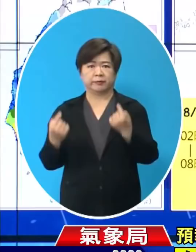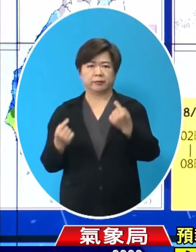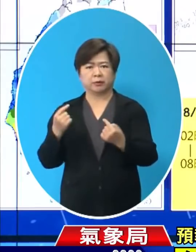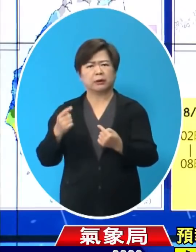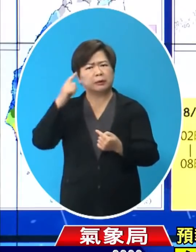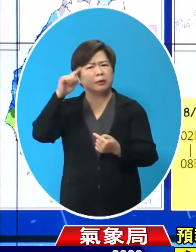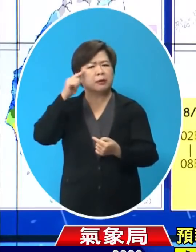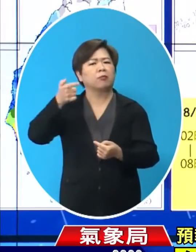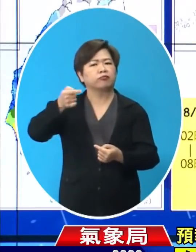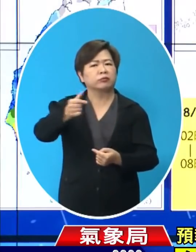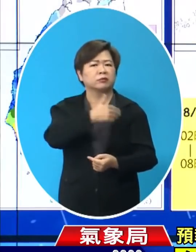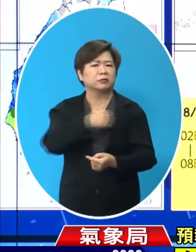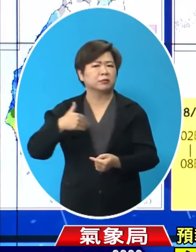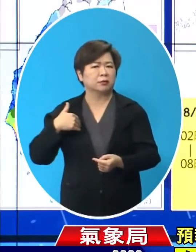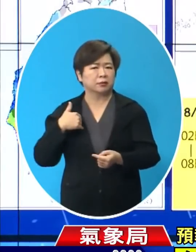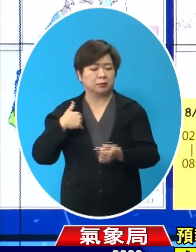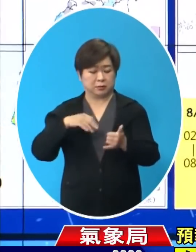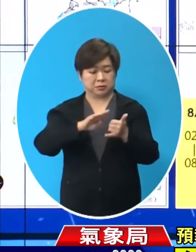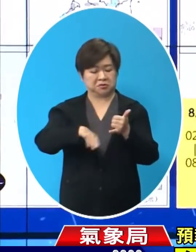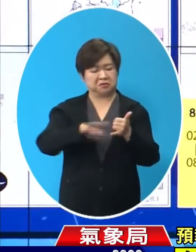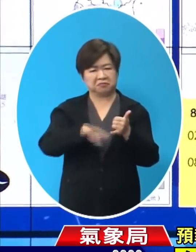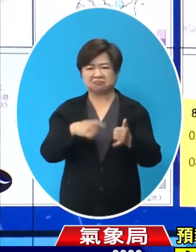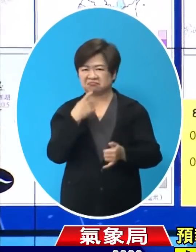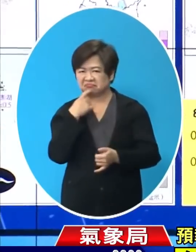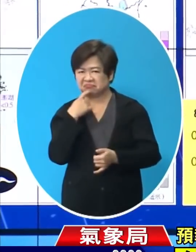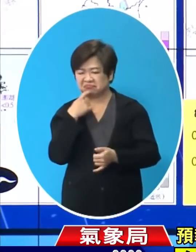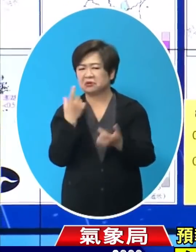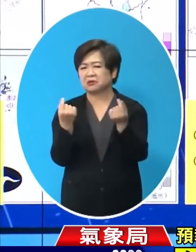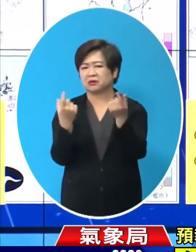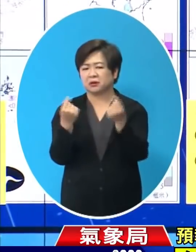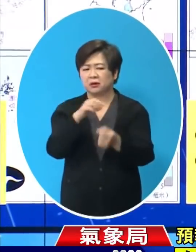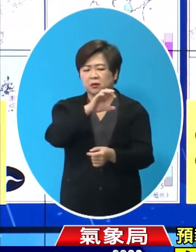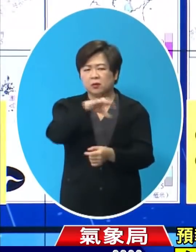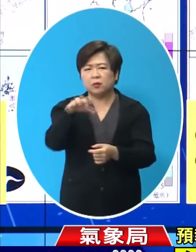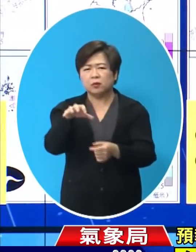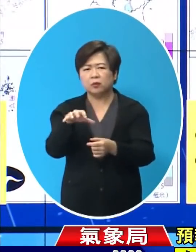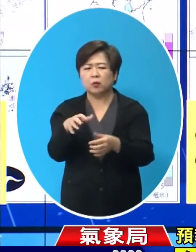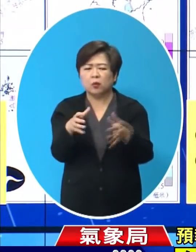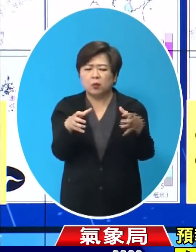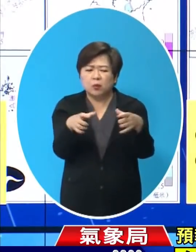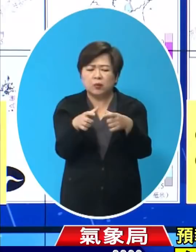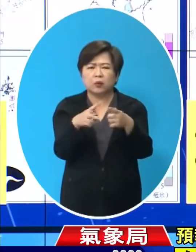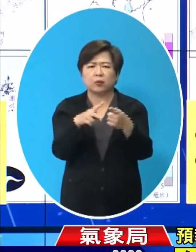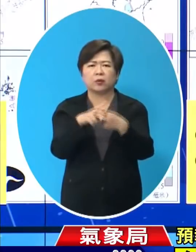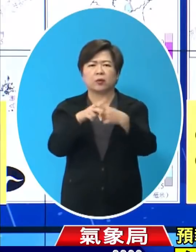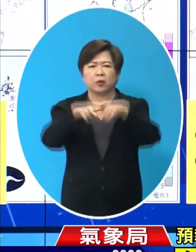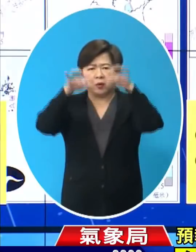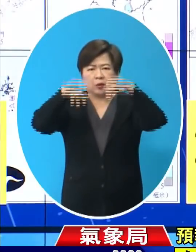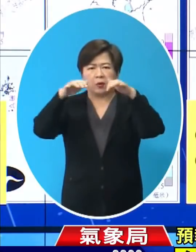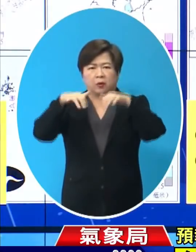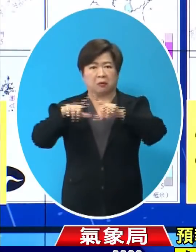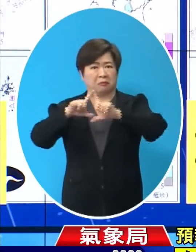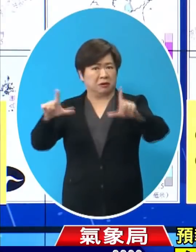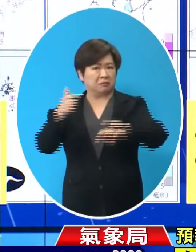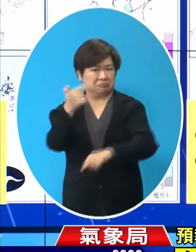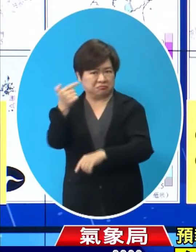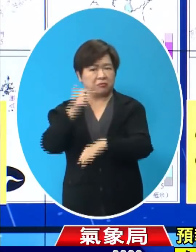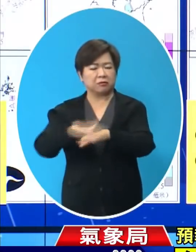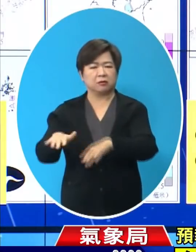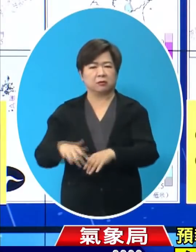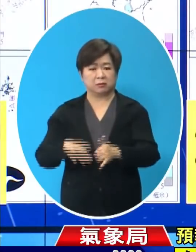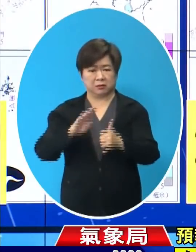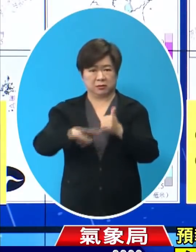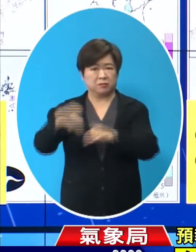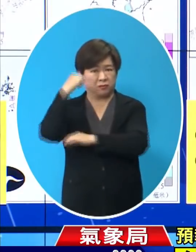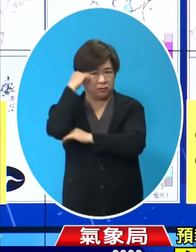弱的状况，但是南部地区我们预期还是会有局部小区域的大雨或豪雨出现，要提醒南部地区的朋